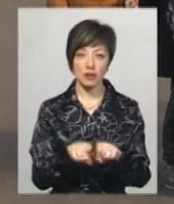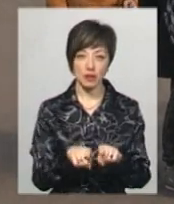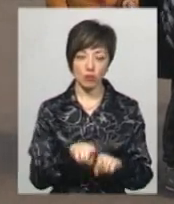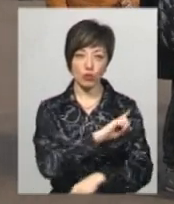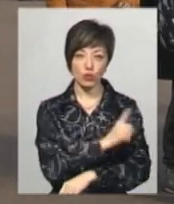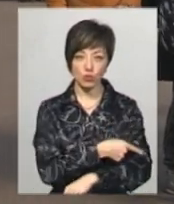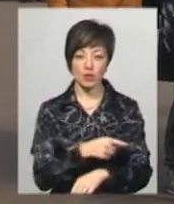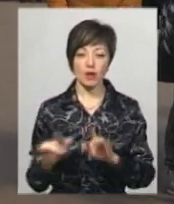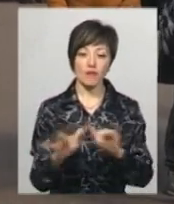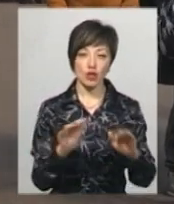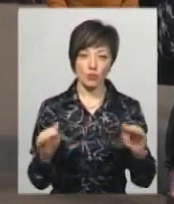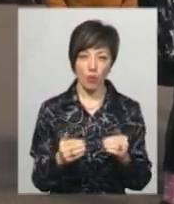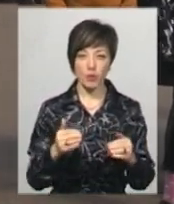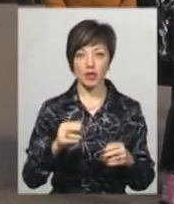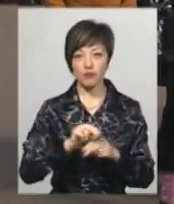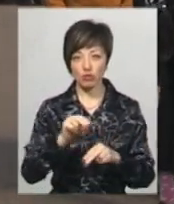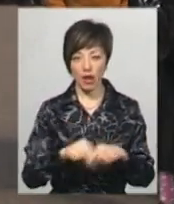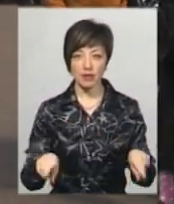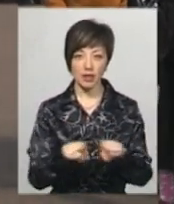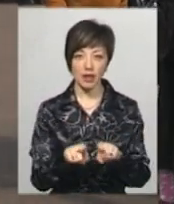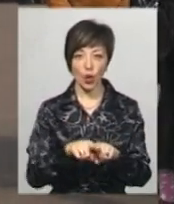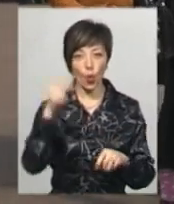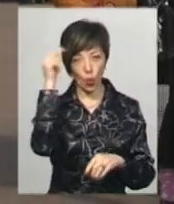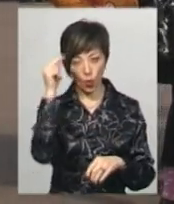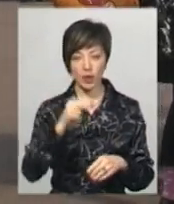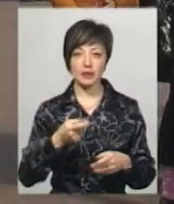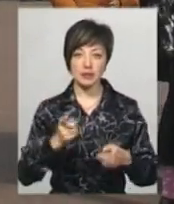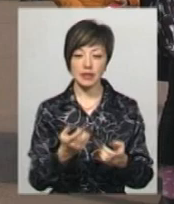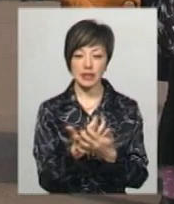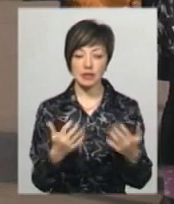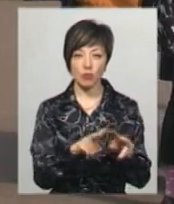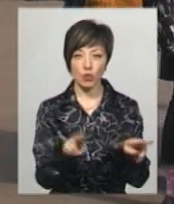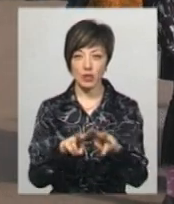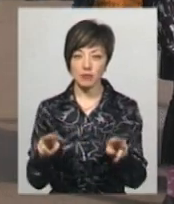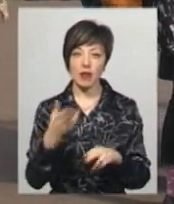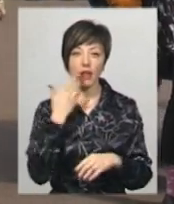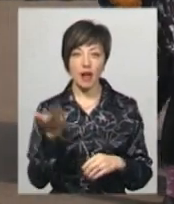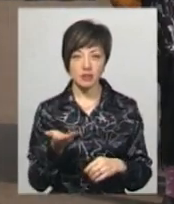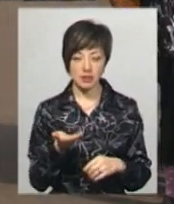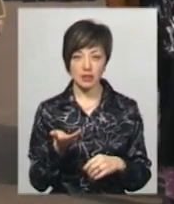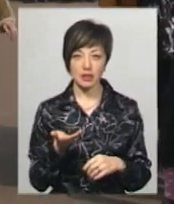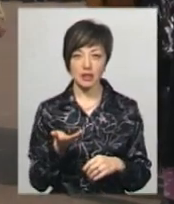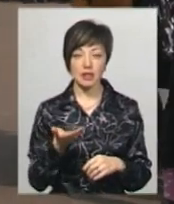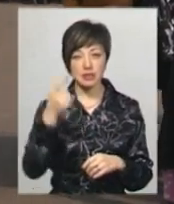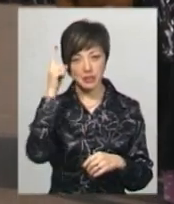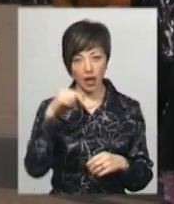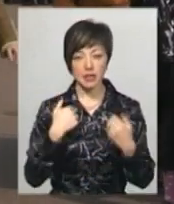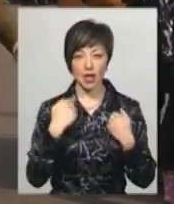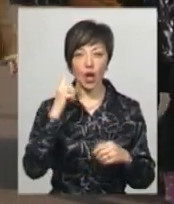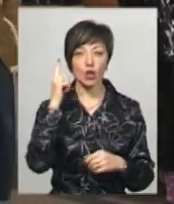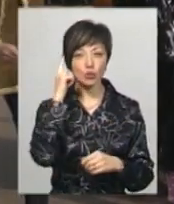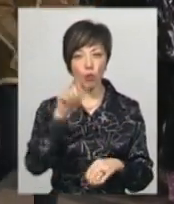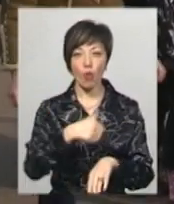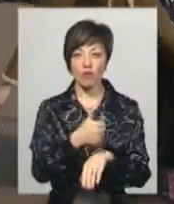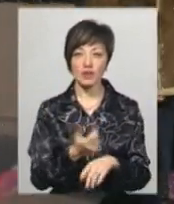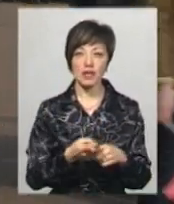такі потужні і флешмоби, і навчання такі, і уроки, різні такі подібні лекції. Знаєте, я думаю, що